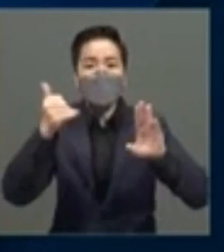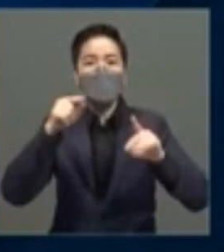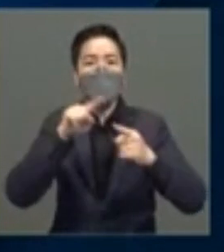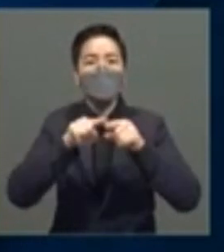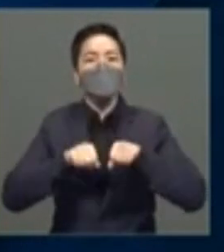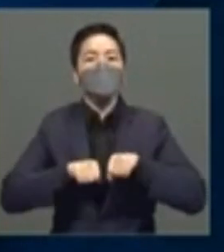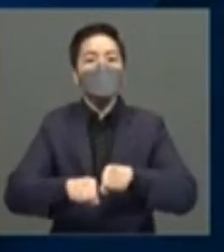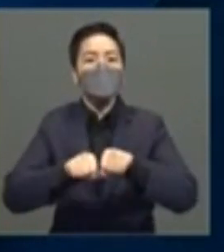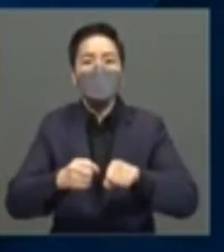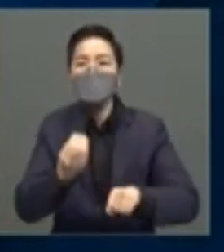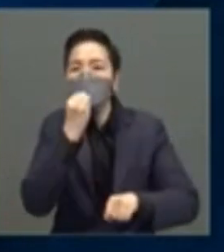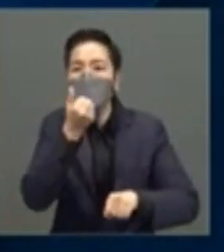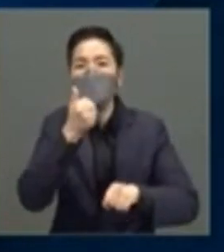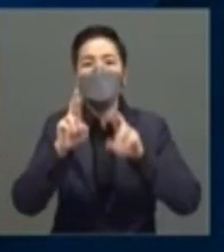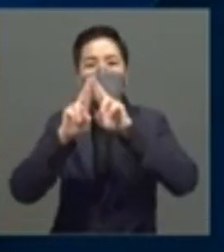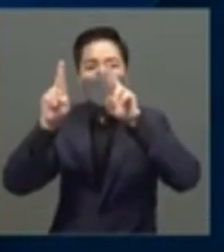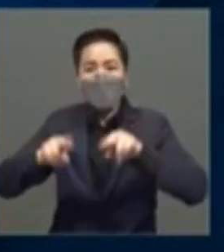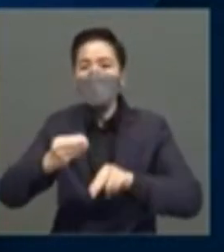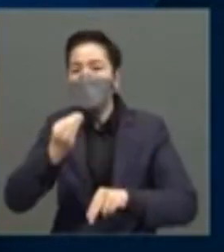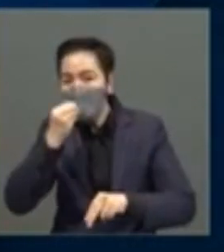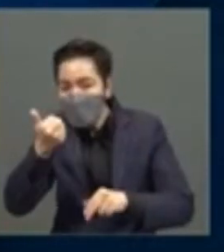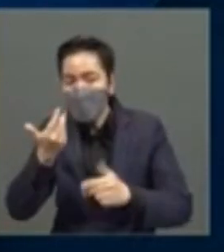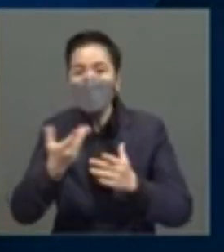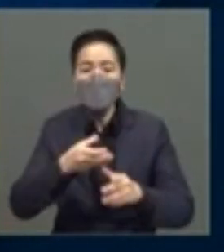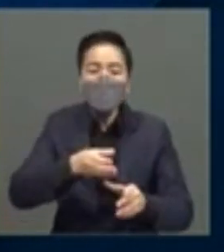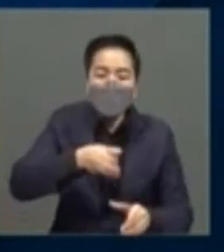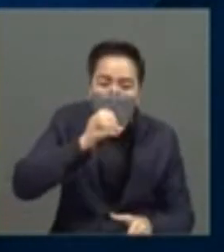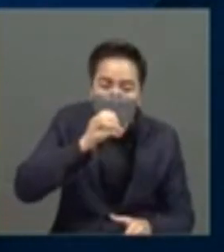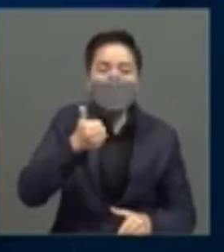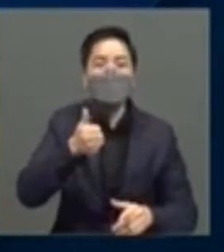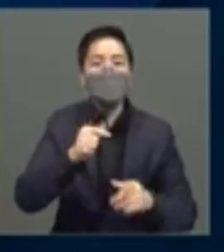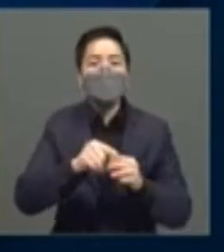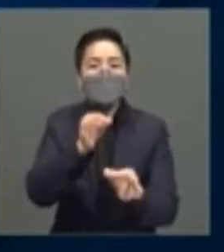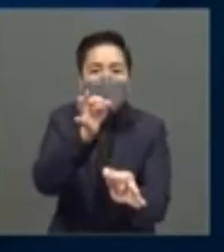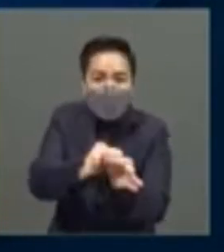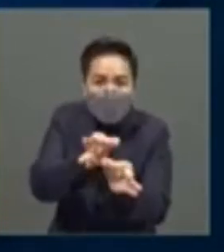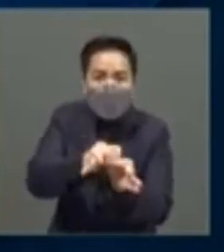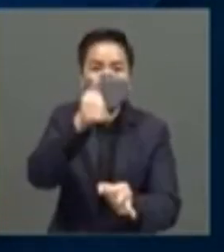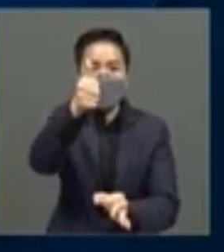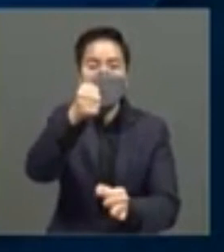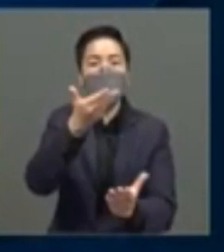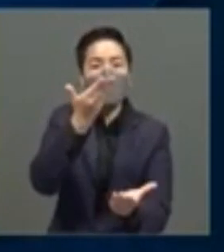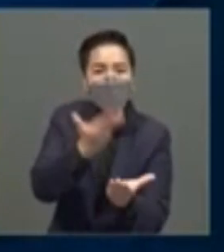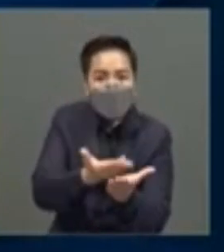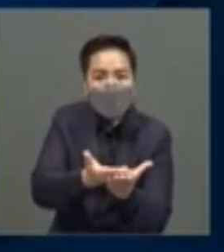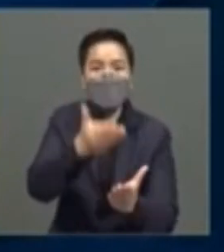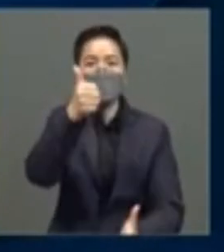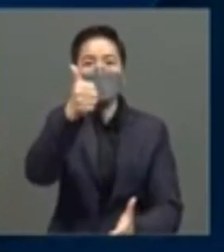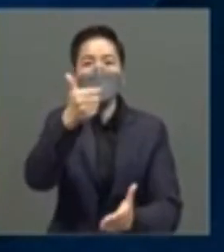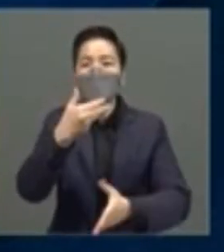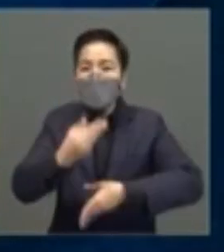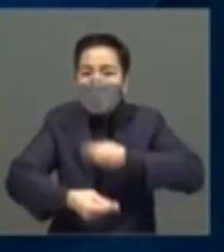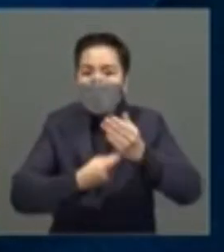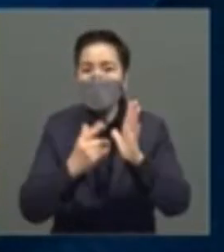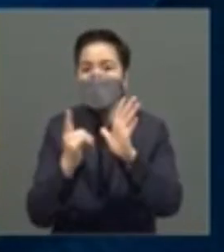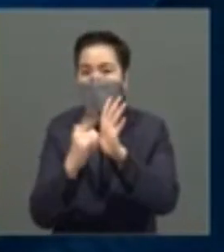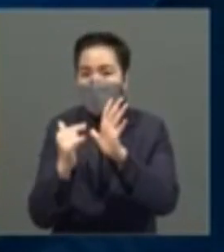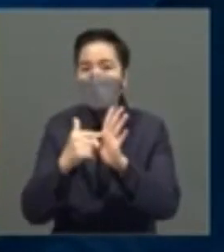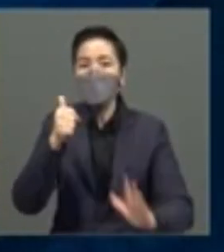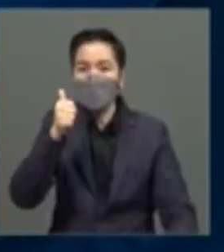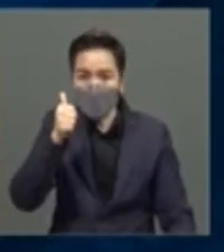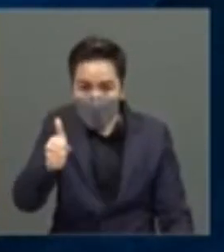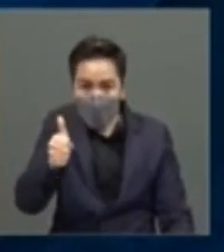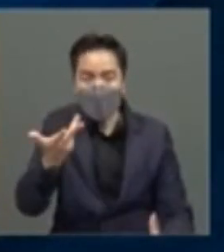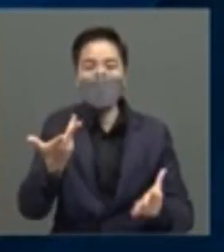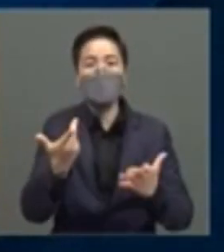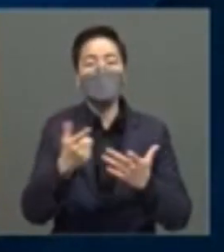าะซูเปอร์มาร์เก็ตร้านอาหารร้านเครื่องดื่มธนาคารสถาบันการเงินร้านจำหน่ายยาและเวชภั